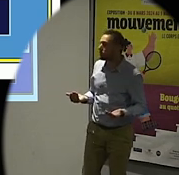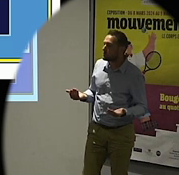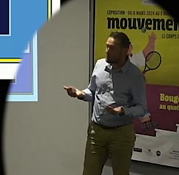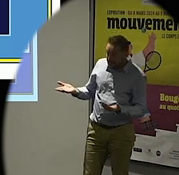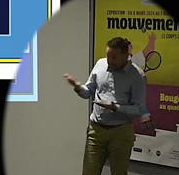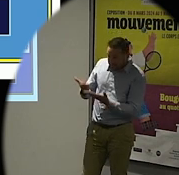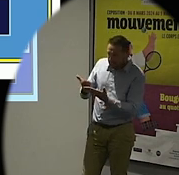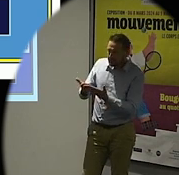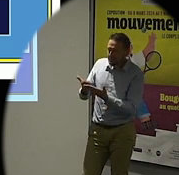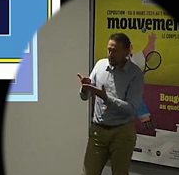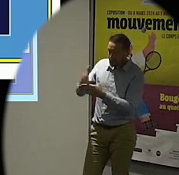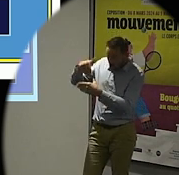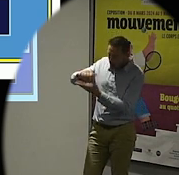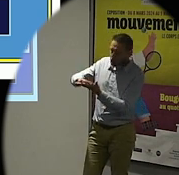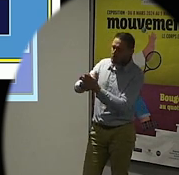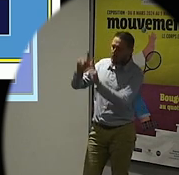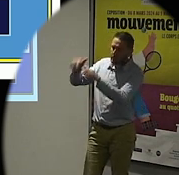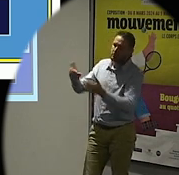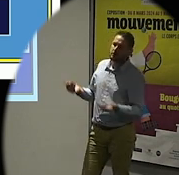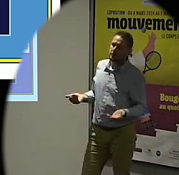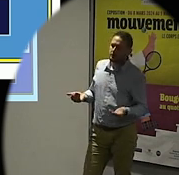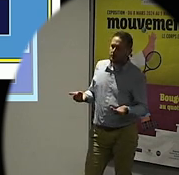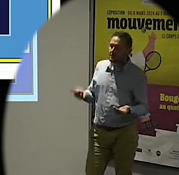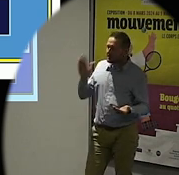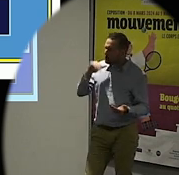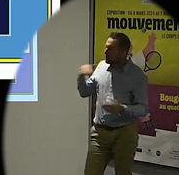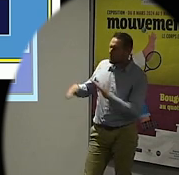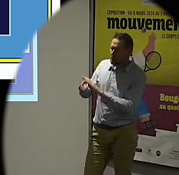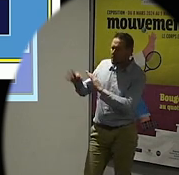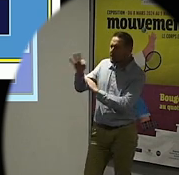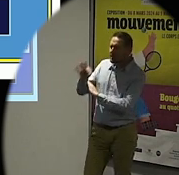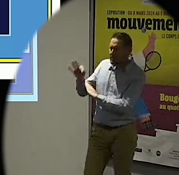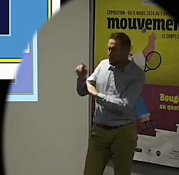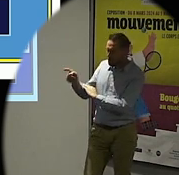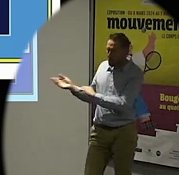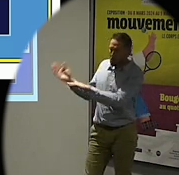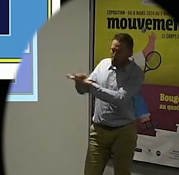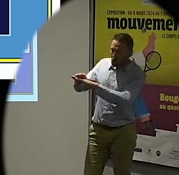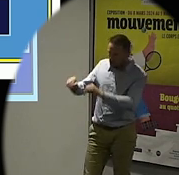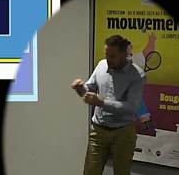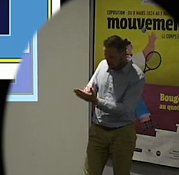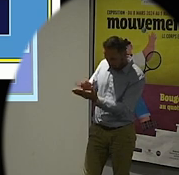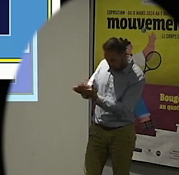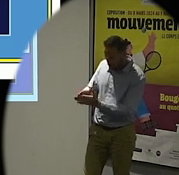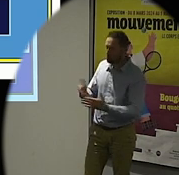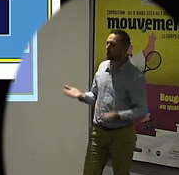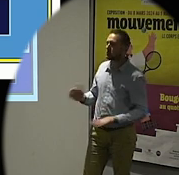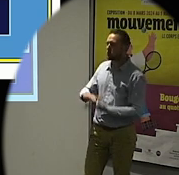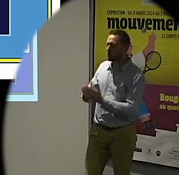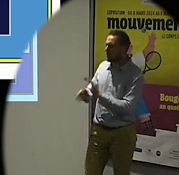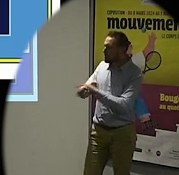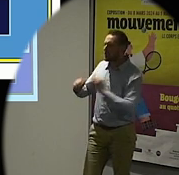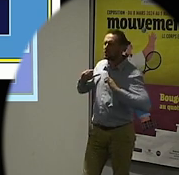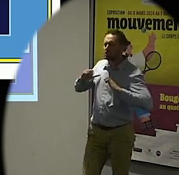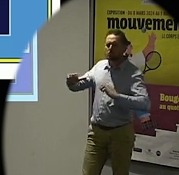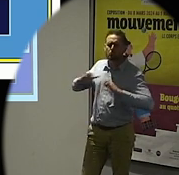au quotidien. Et donc Thierry est arrivé pour marcher et pour faire de la gym douce également. Mais